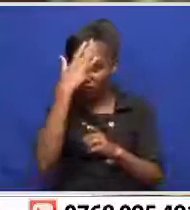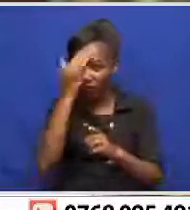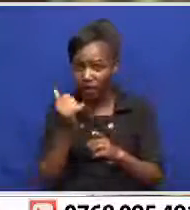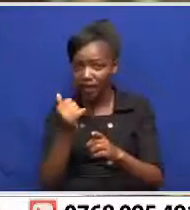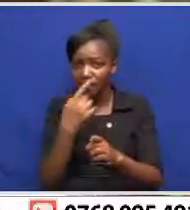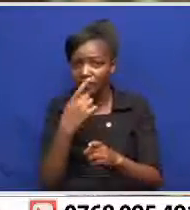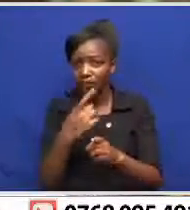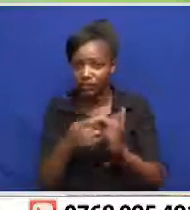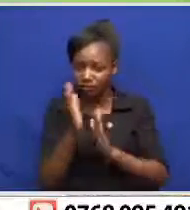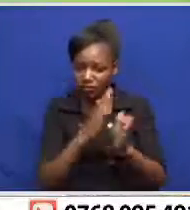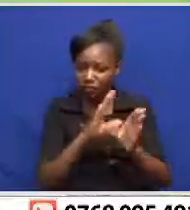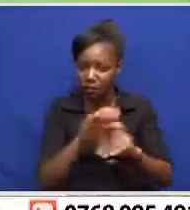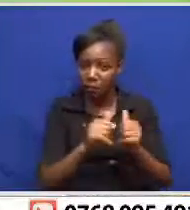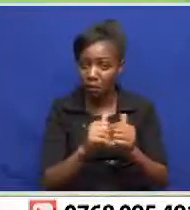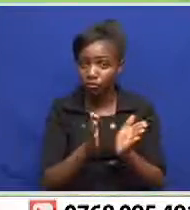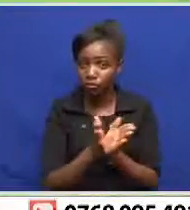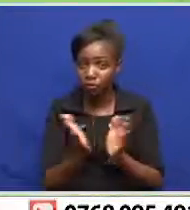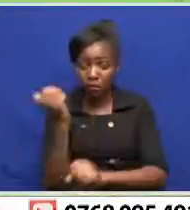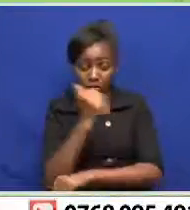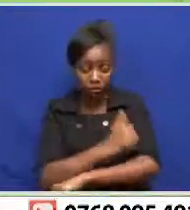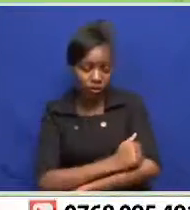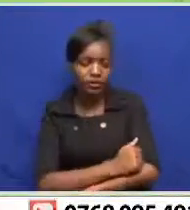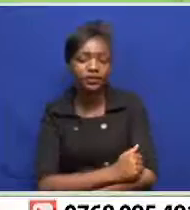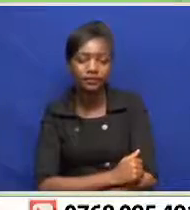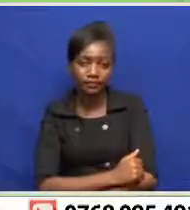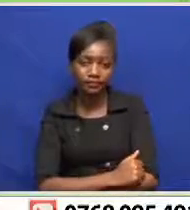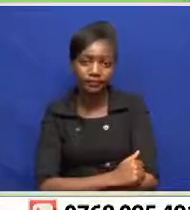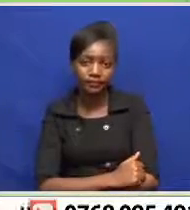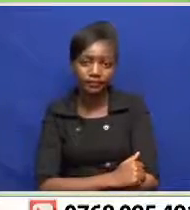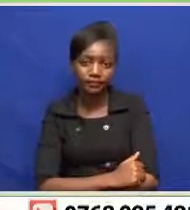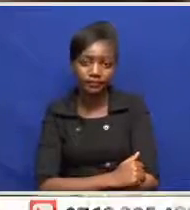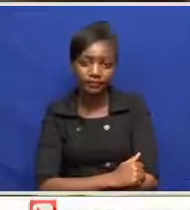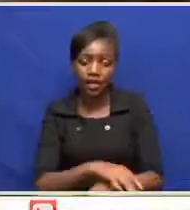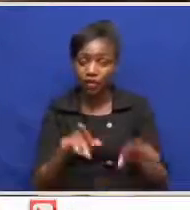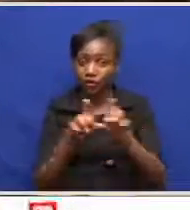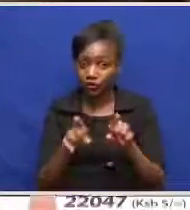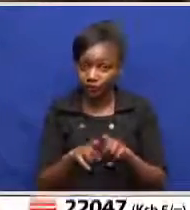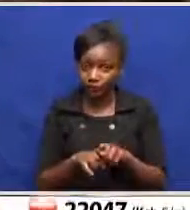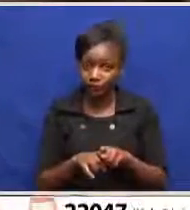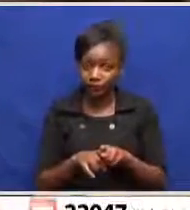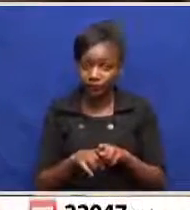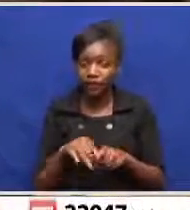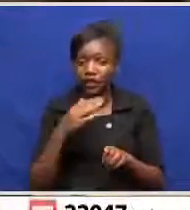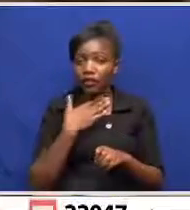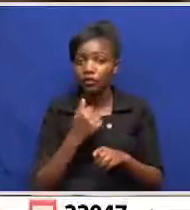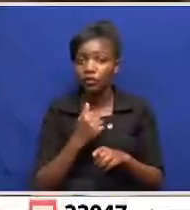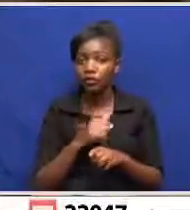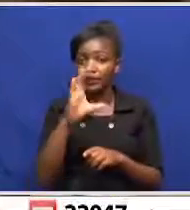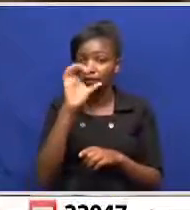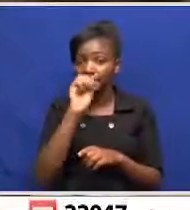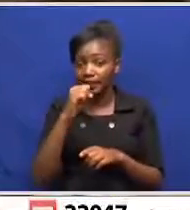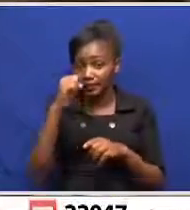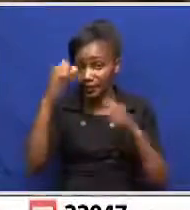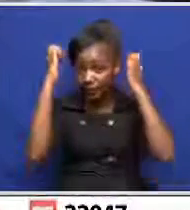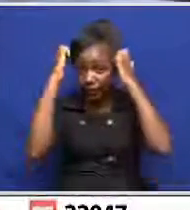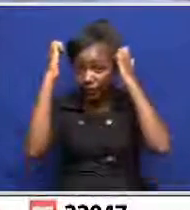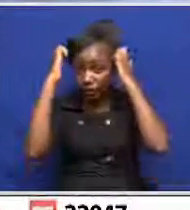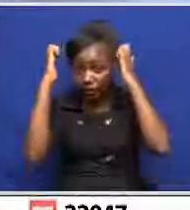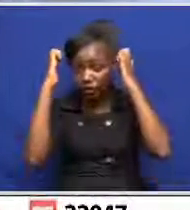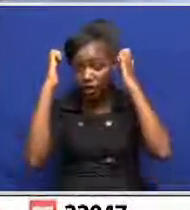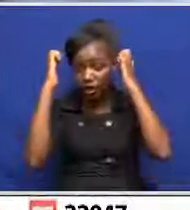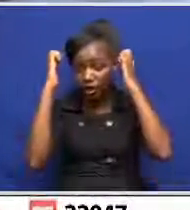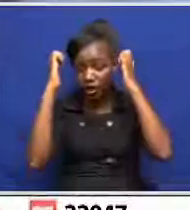Wan tathi I wapo shule ziko tayari kwa UFU badala yake wanamaker George